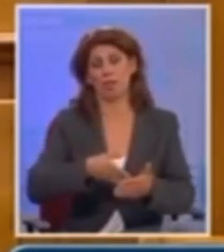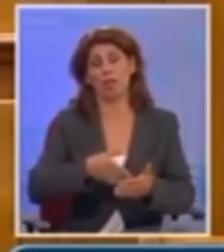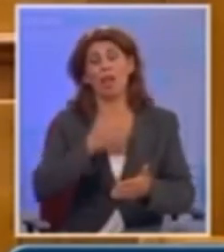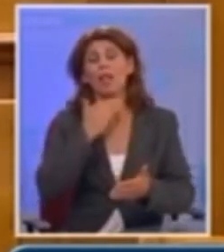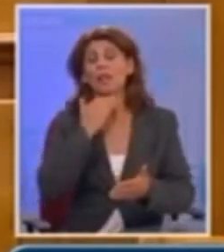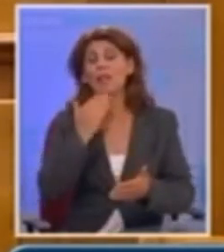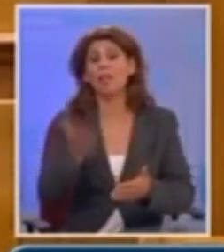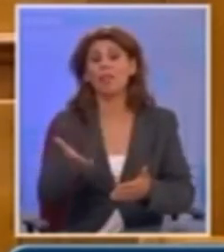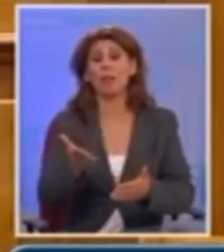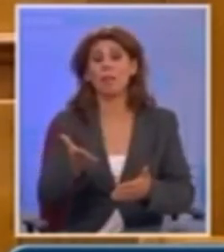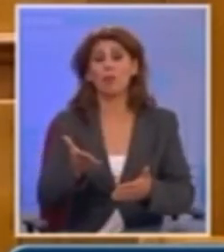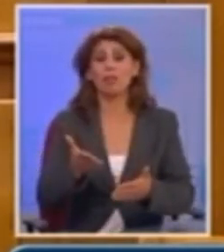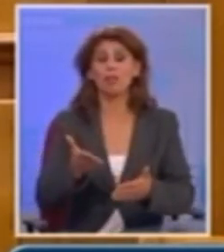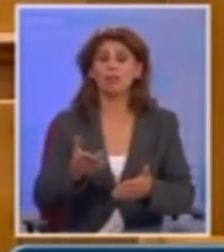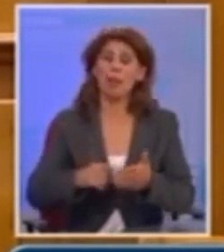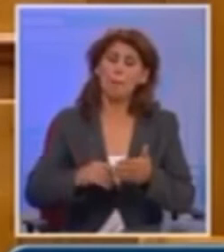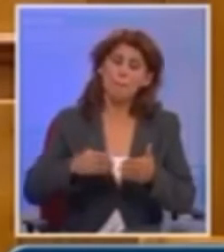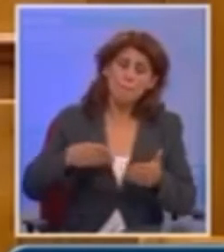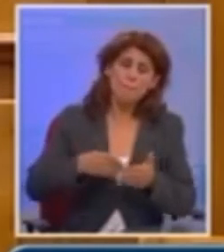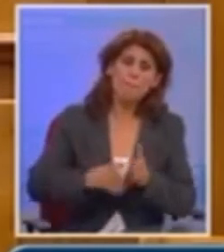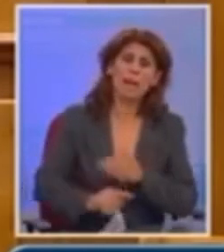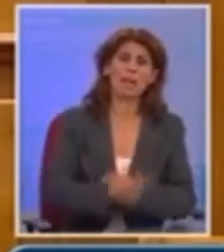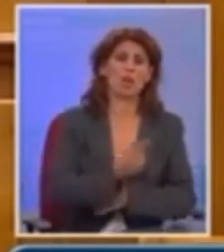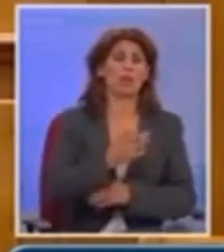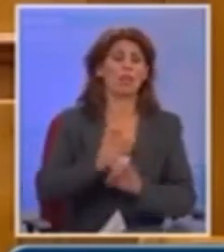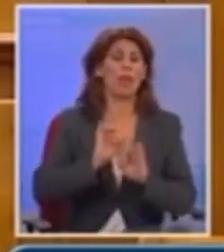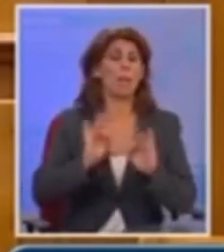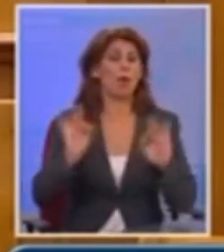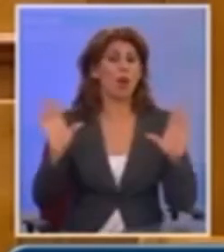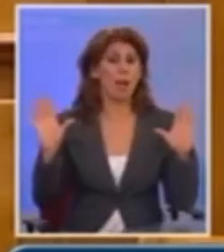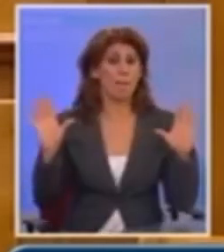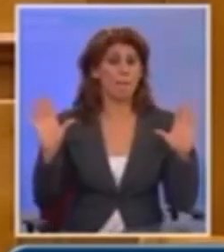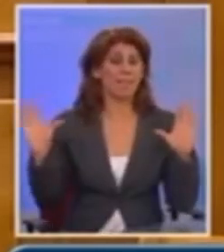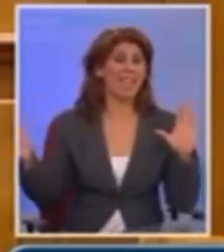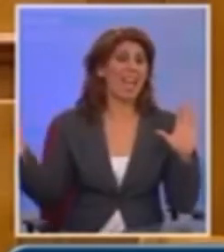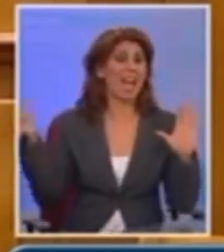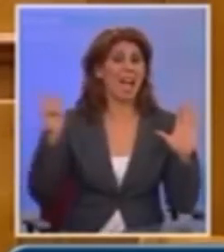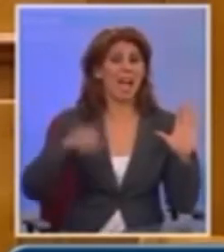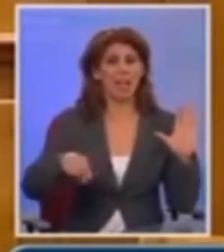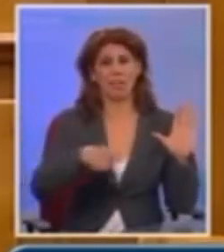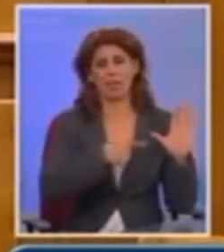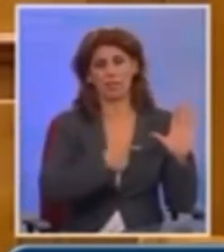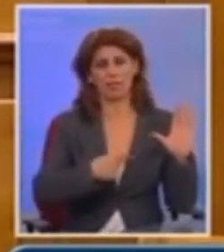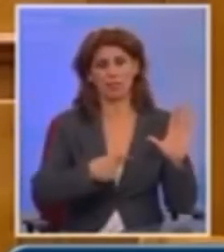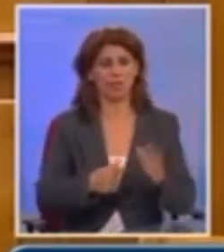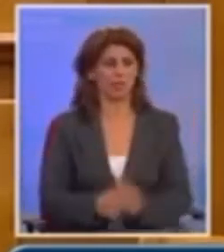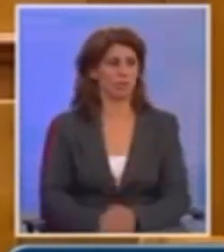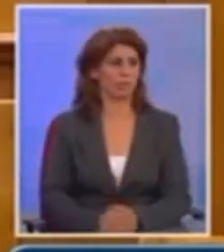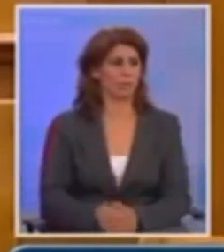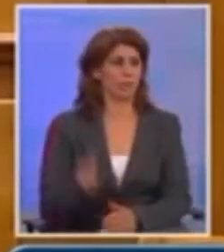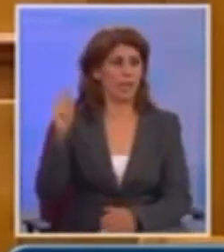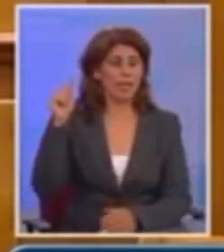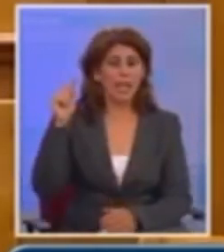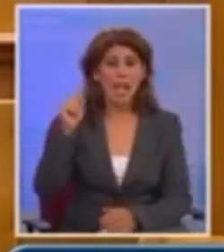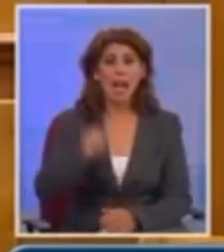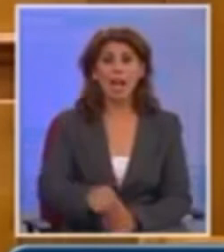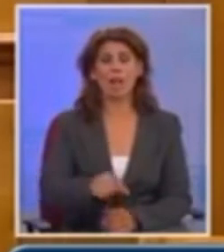δεν μπορεί να παρενοχληθεί από καμία άλλη ηγεσία. Και αυτό